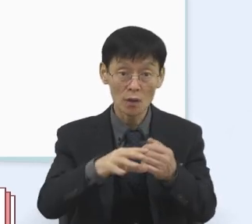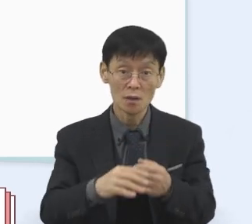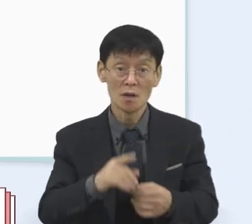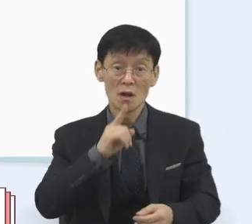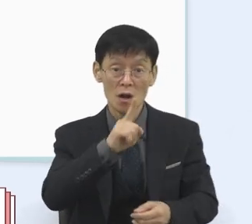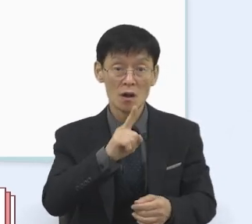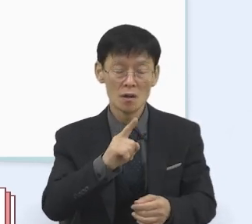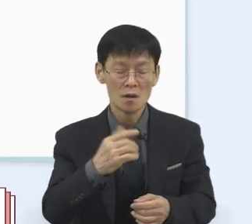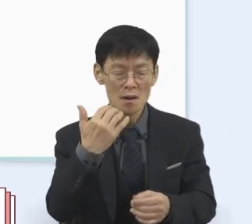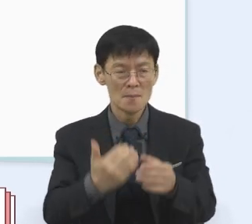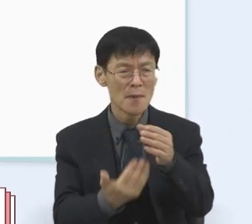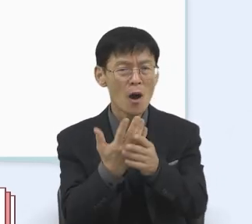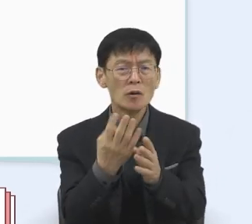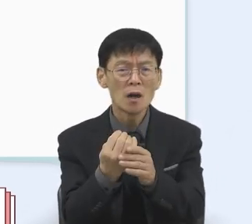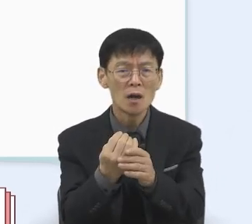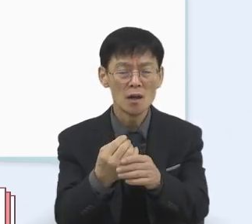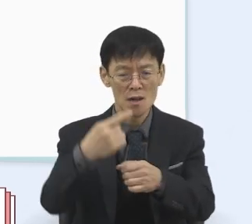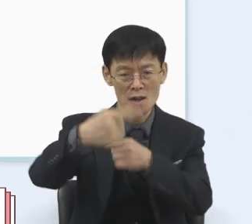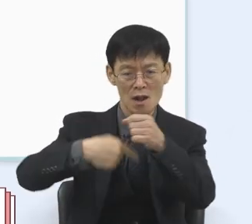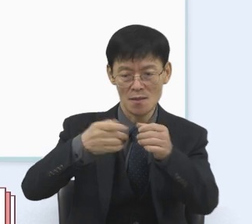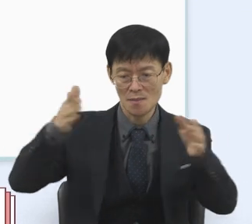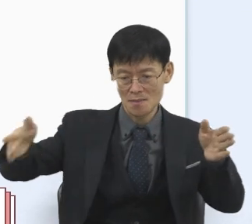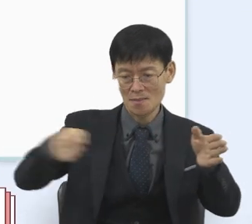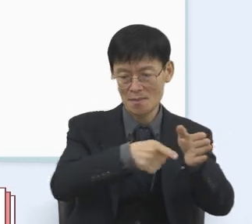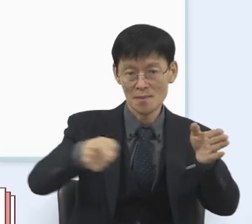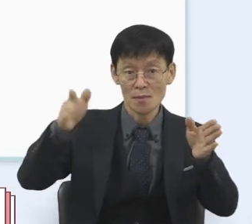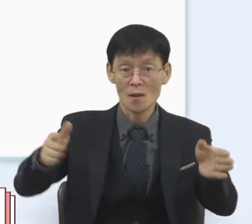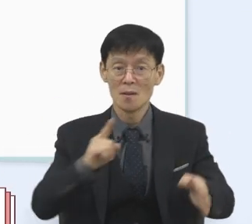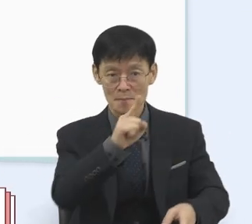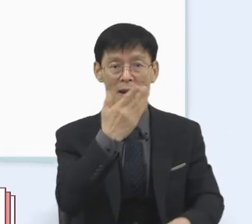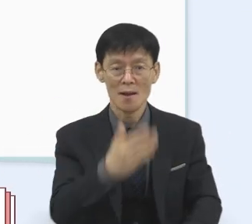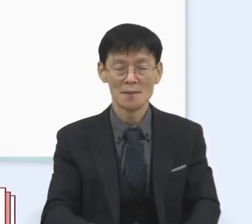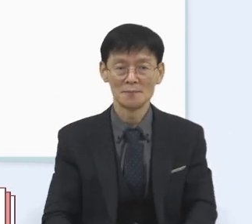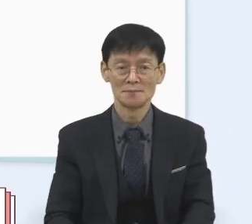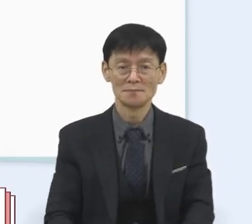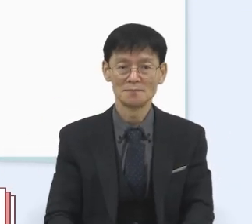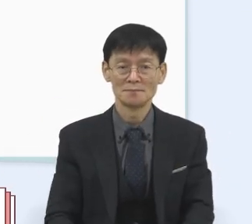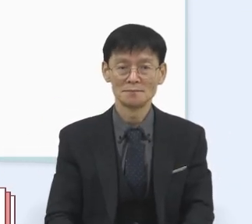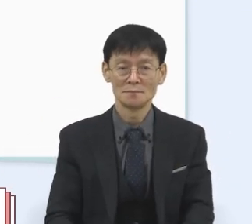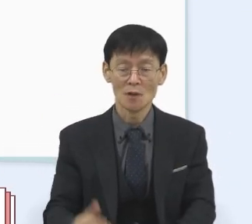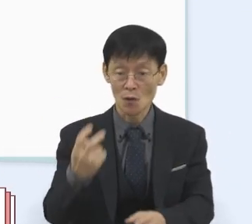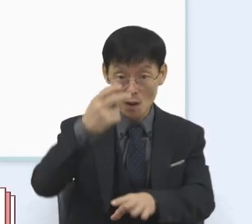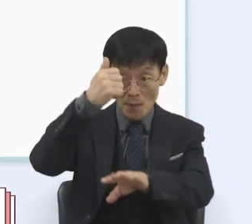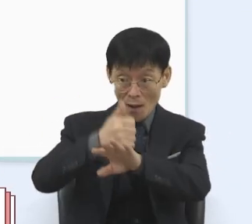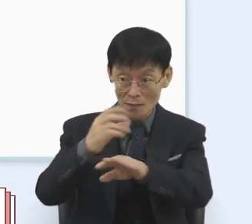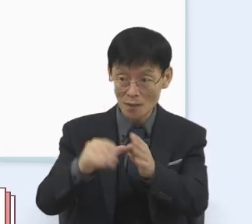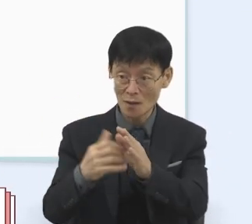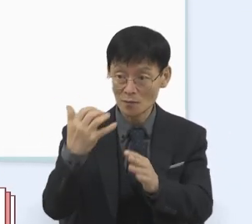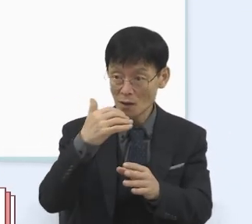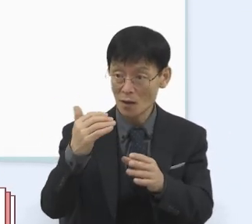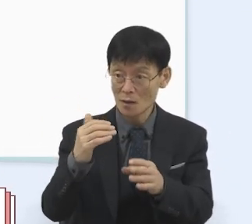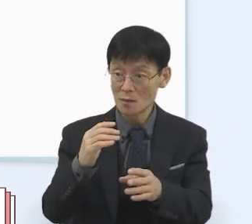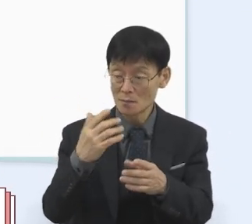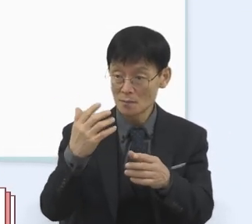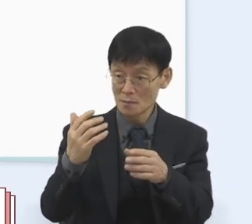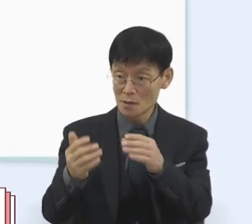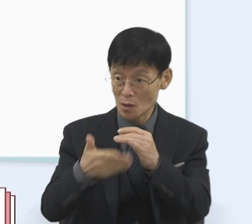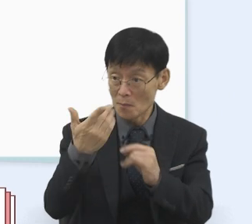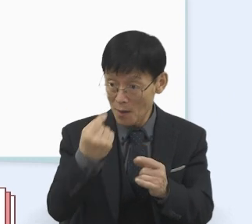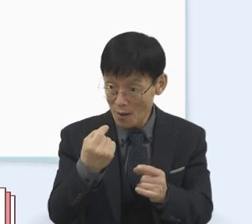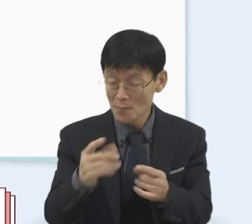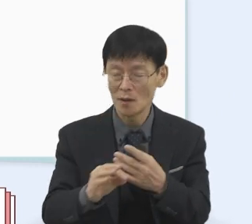국가인권위원회의 신고는 성희롱이 발생한 날부터 1년 안에 해야 합니다. 조사 결과 성희롱이